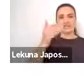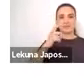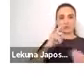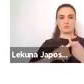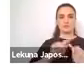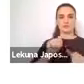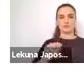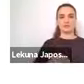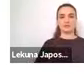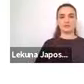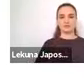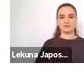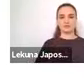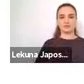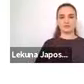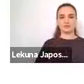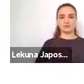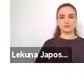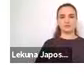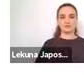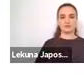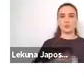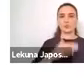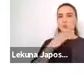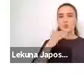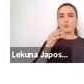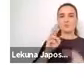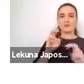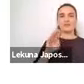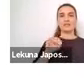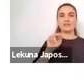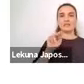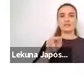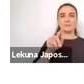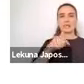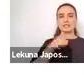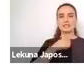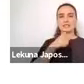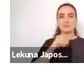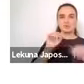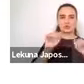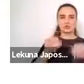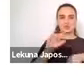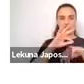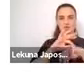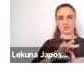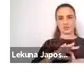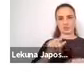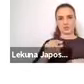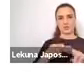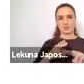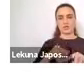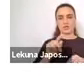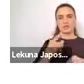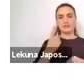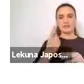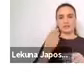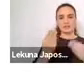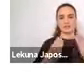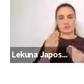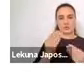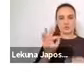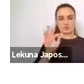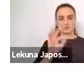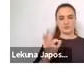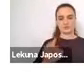უკავშირდება, იმიტომ რომ აი უამრავი ტიპის ექსპერიმენტი შეგიძლიათ ჩაატაროთ აი ამ ერთ სათამაშოზე,